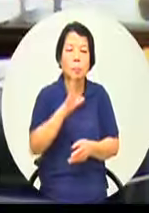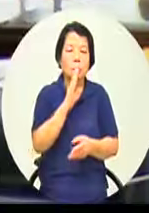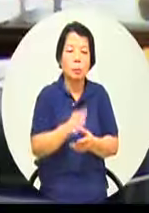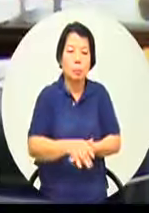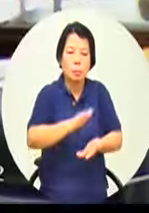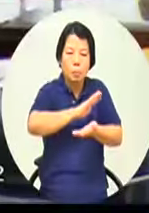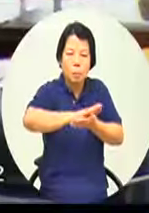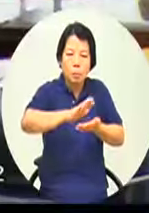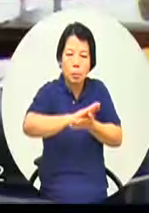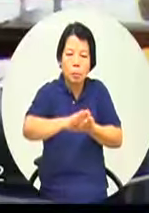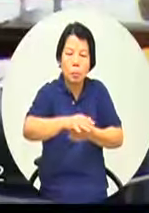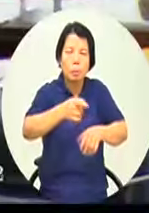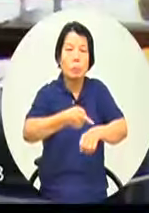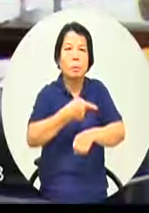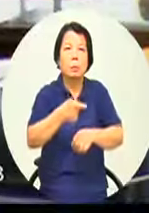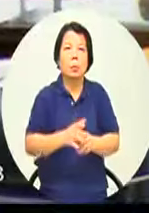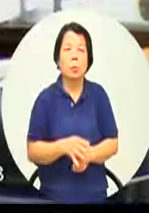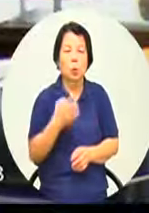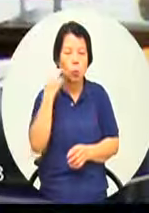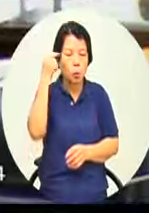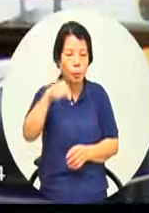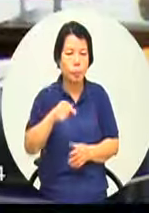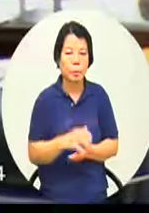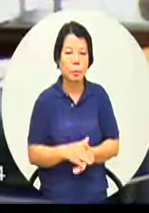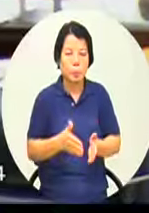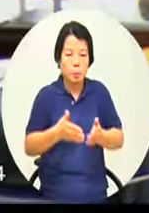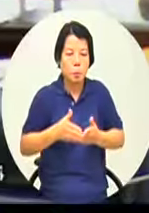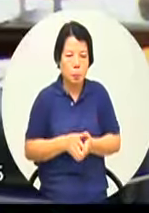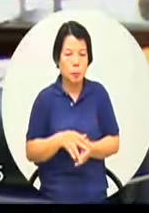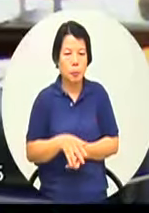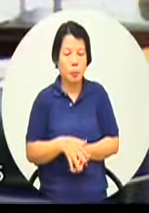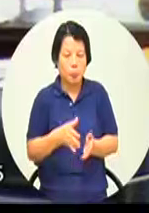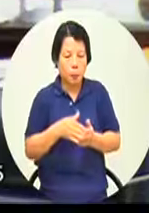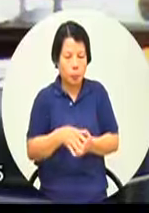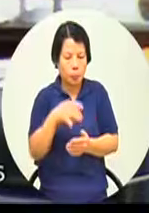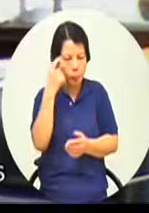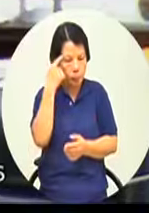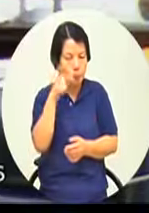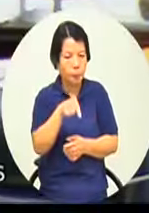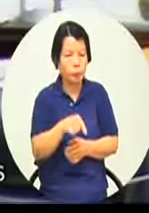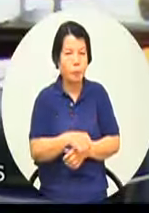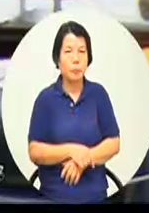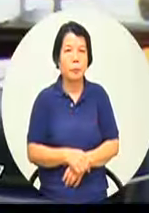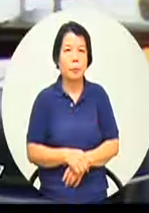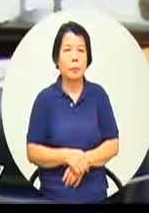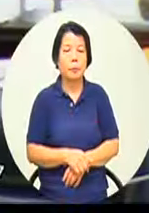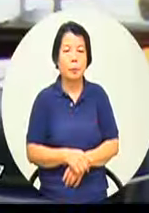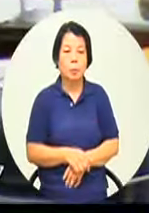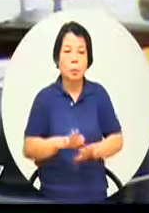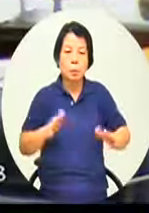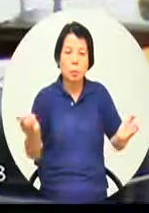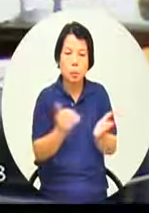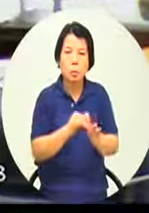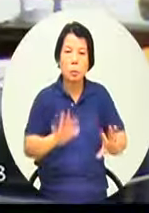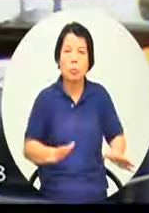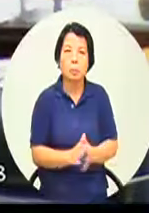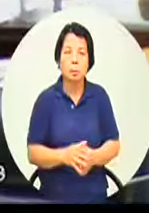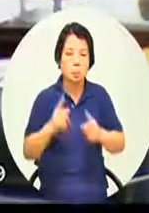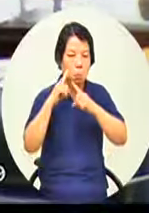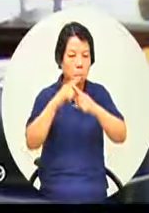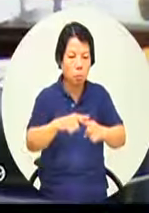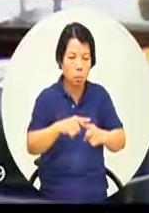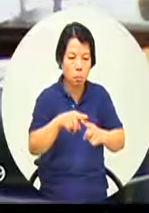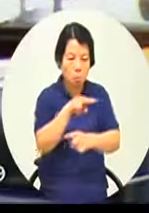水性，我觉得这个是我们要去顾虑的哦。因为到截至目前为止，我们去看过以